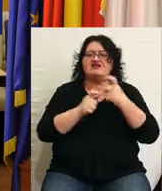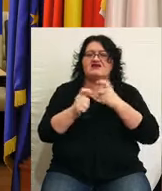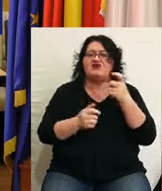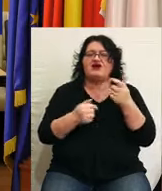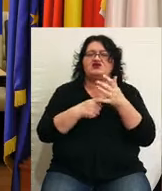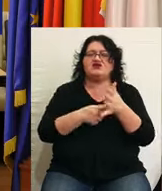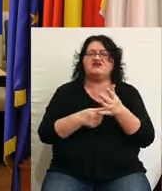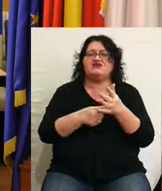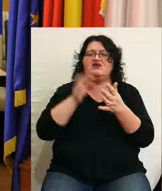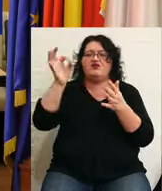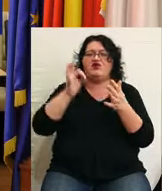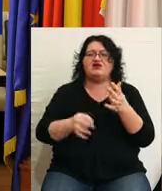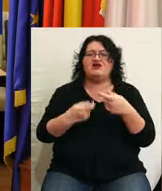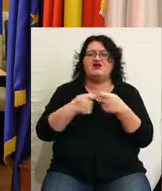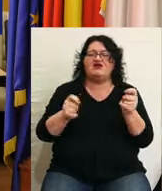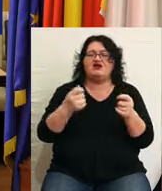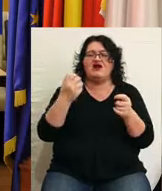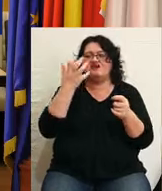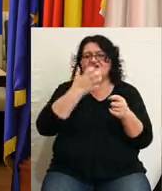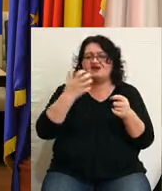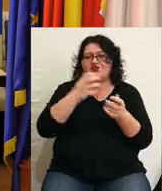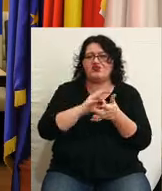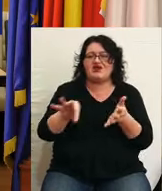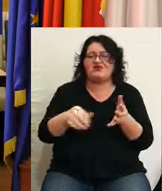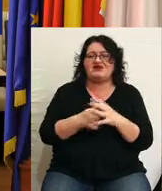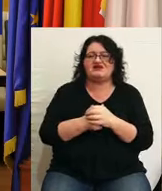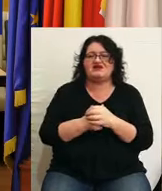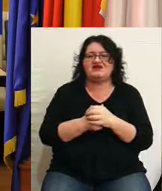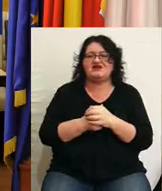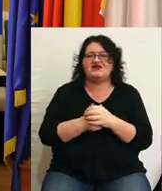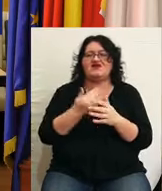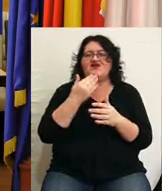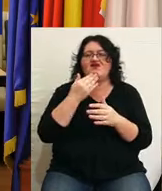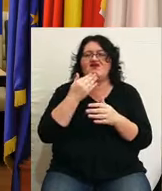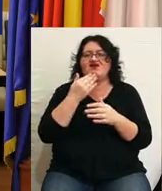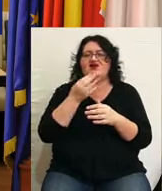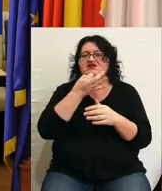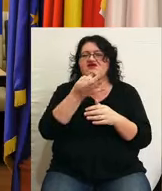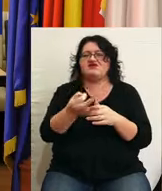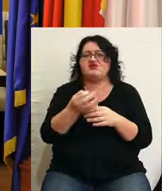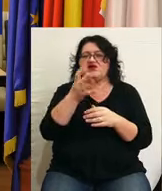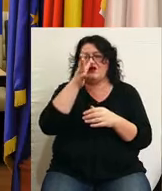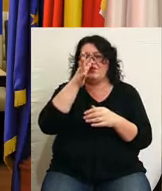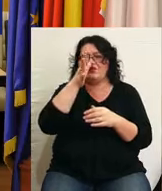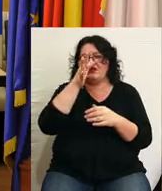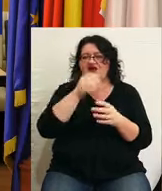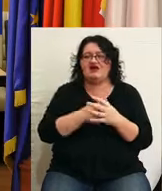această pondere între gaz și cărbune. Vreau să vă amintesc că în aprilie